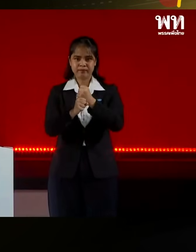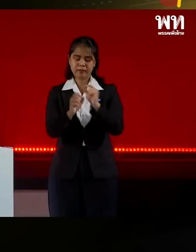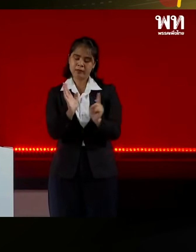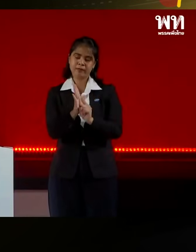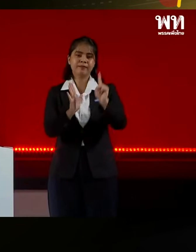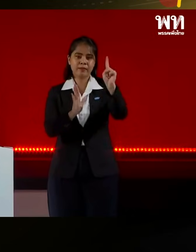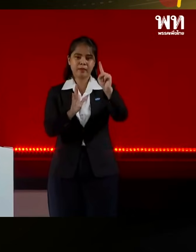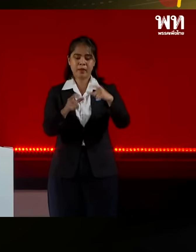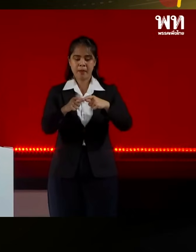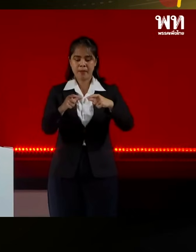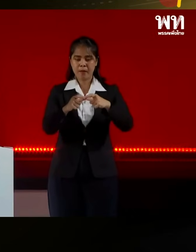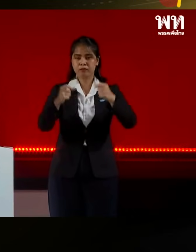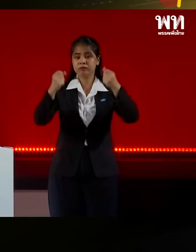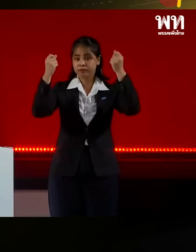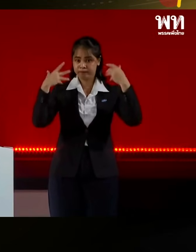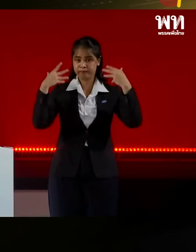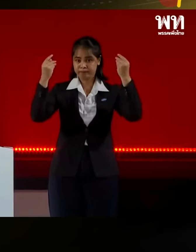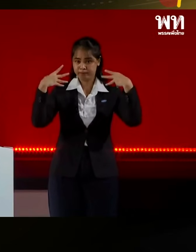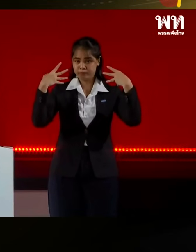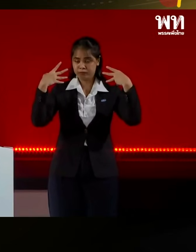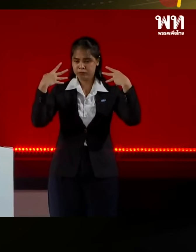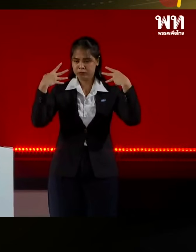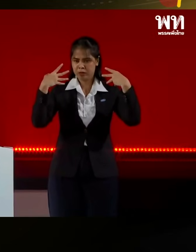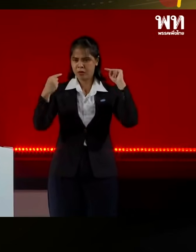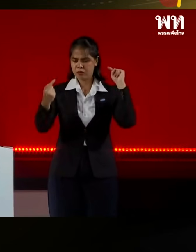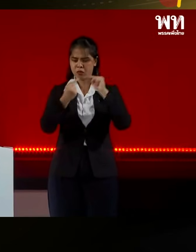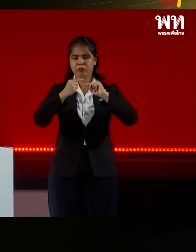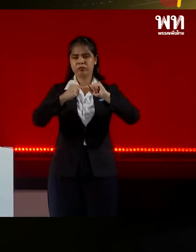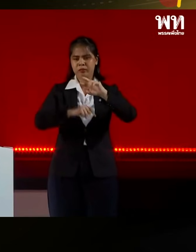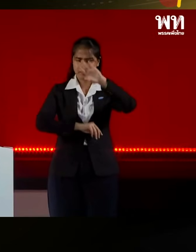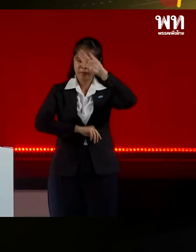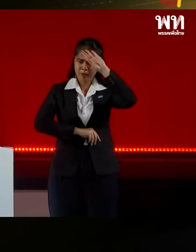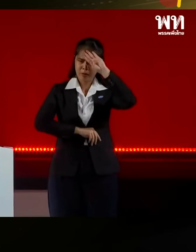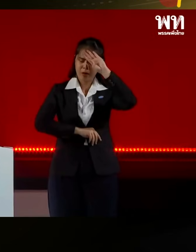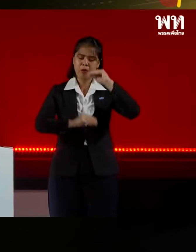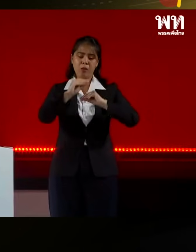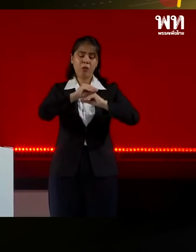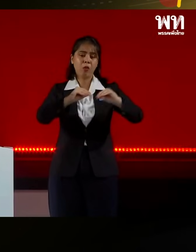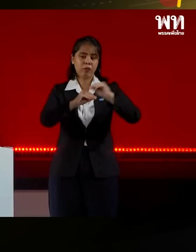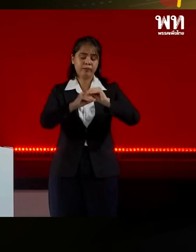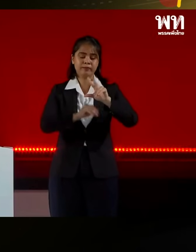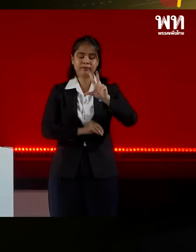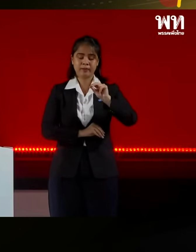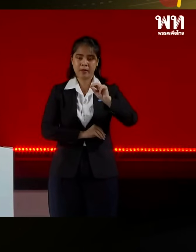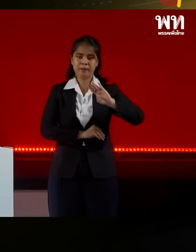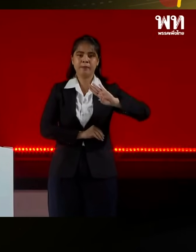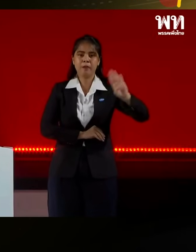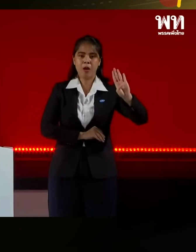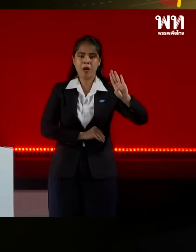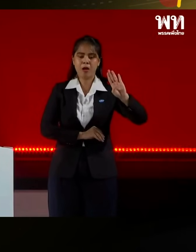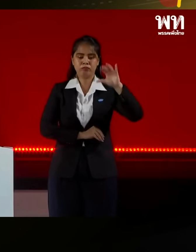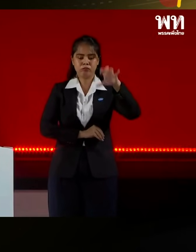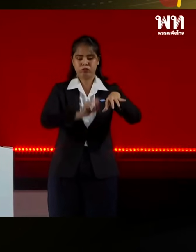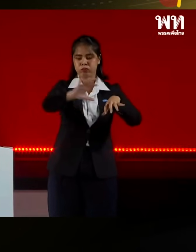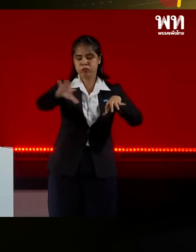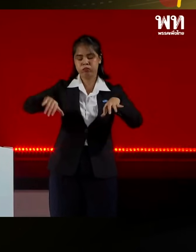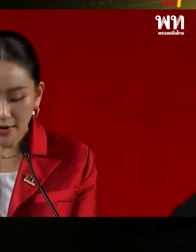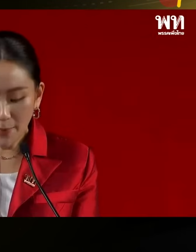คหรือกรรมการบริหารคนอื่นอาจจะมีนามสกุลที่คุ้นเคย ครับ มรดกตกทอดกันมาแต่อย่างน้อยก็ไม่ใ